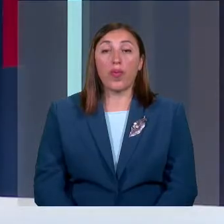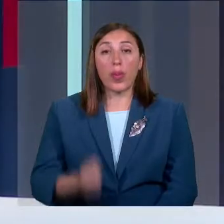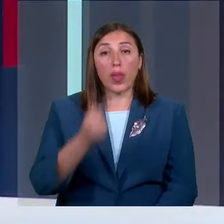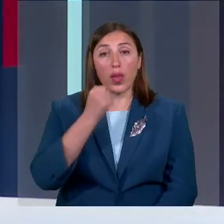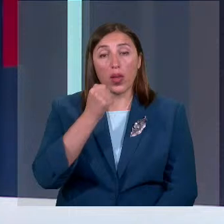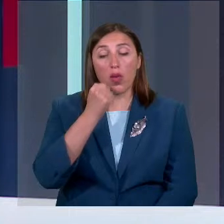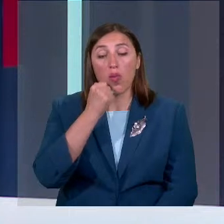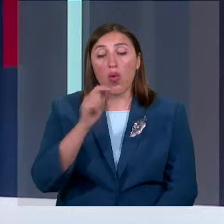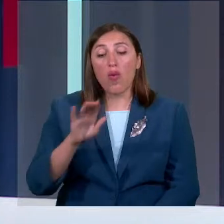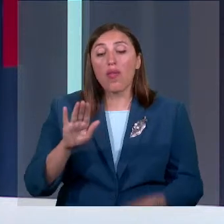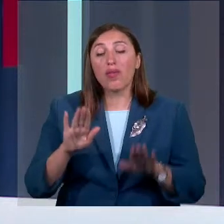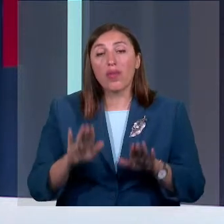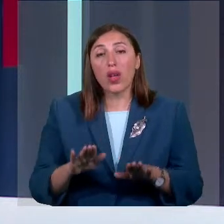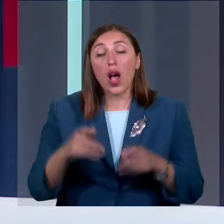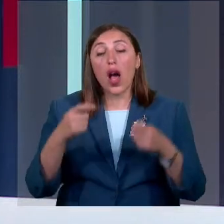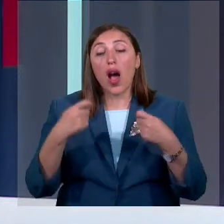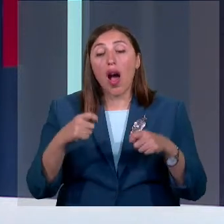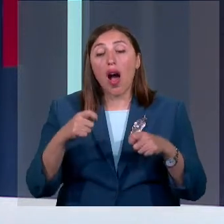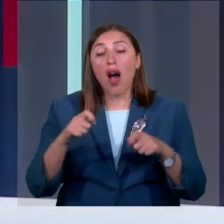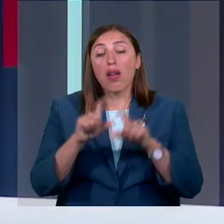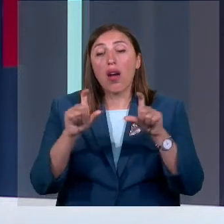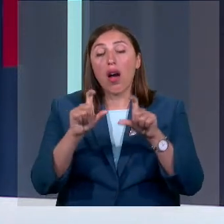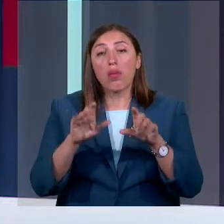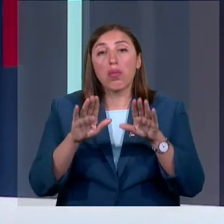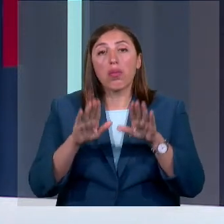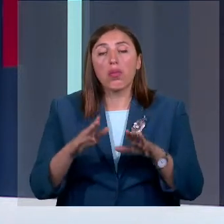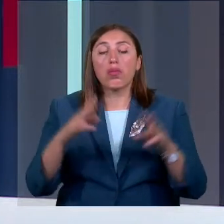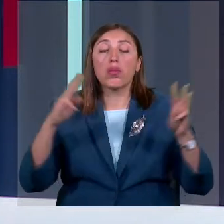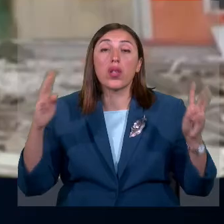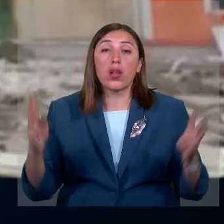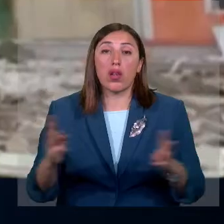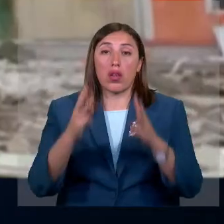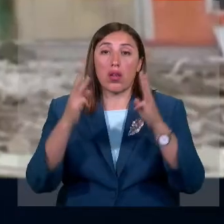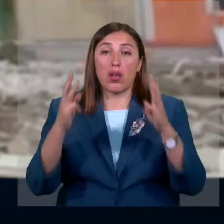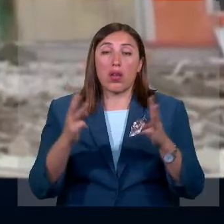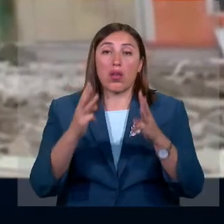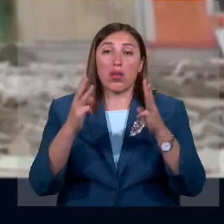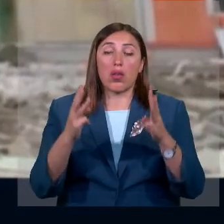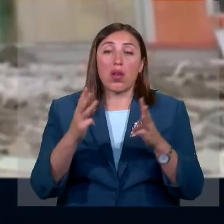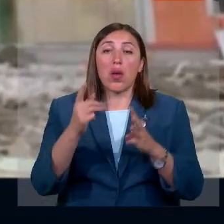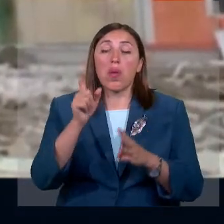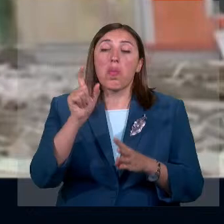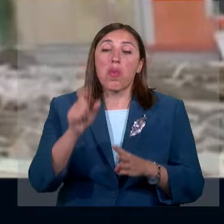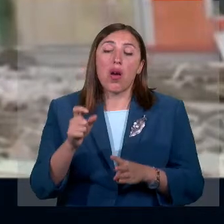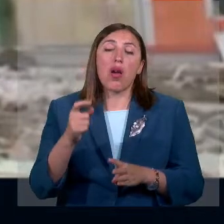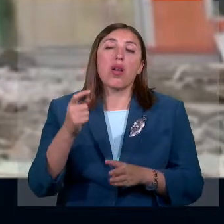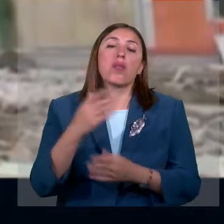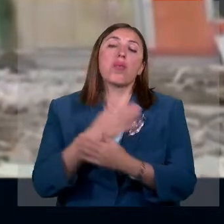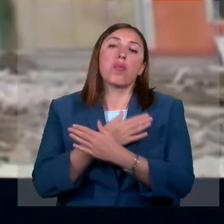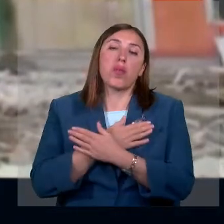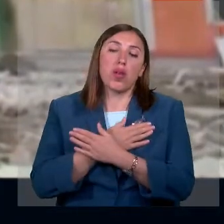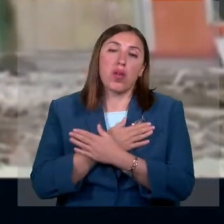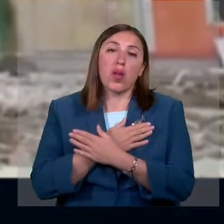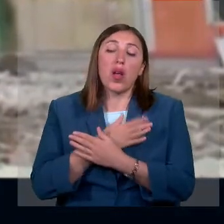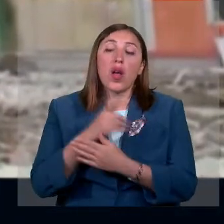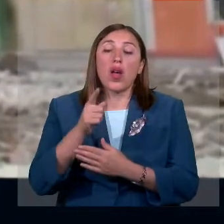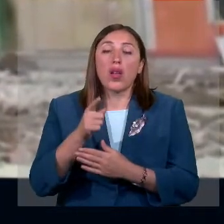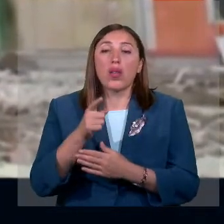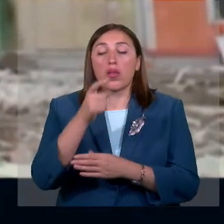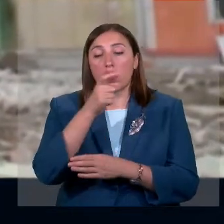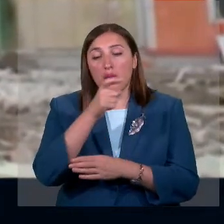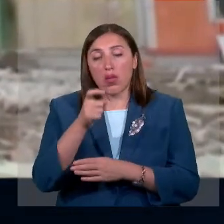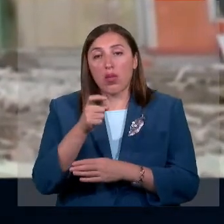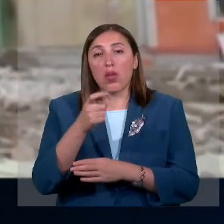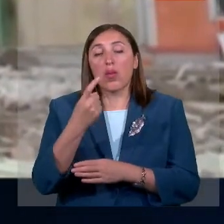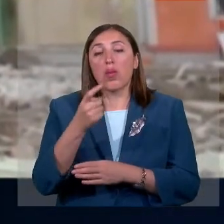Մոսկվայի արվարձանում գտնվող առևտրի կենտրոններից մեկում խոշոր հրդեհ է, այս պահին հայտնի է մեկ զոհվածի մասին։ Հաղորդումների